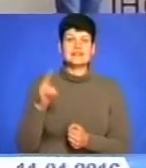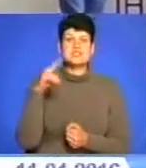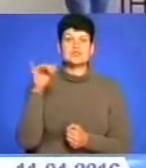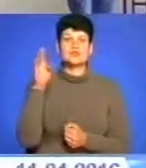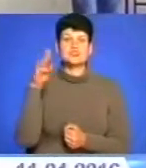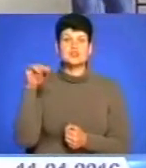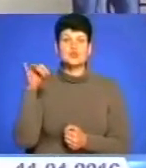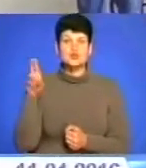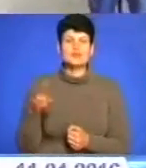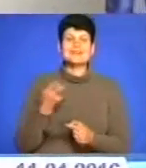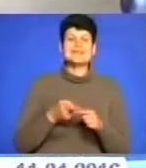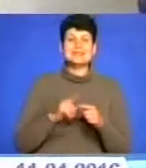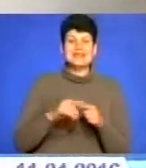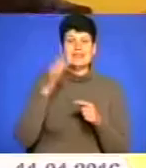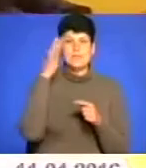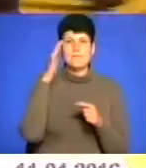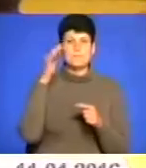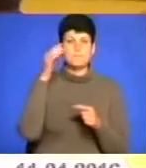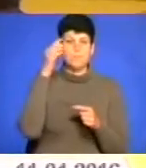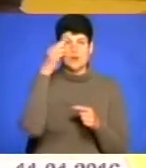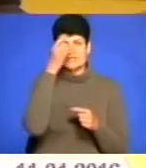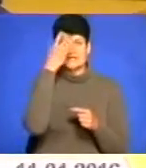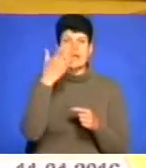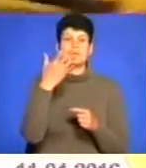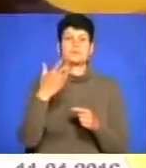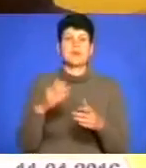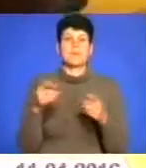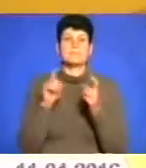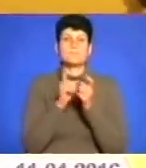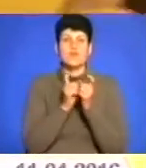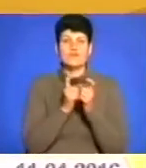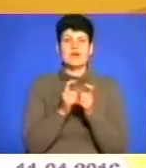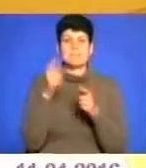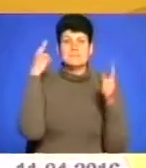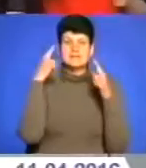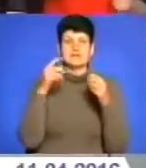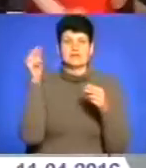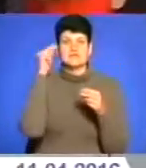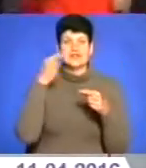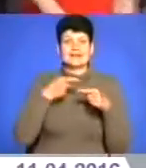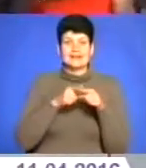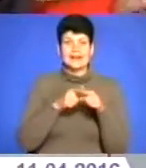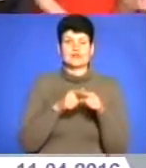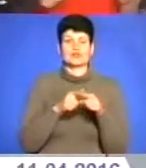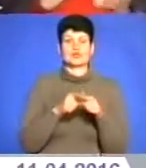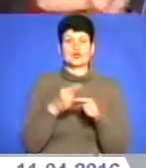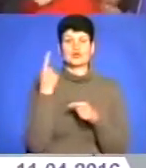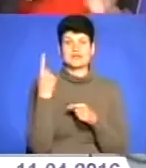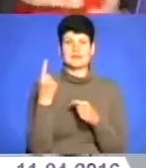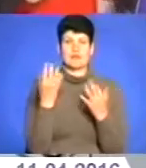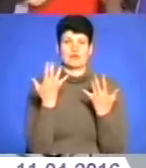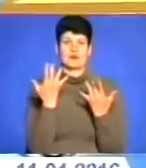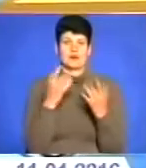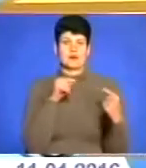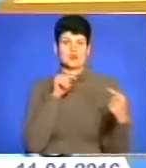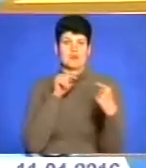Джиу-джитсу – це японське бойове мистецтво, яке вивчає техніку і тактику ближнього бою з одним або кількома